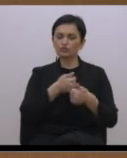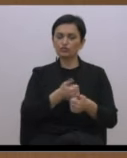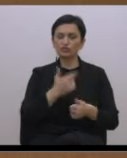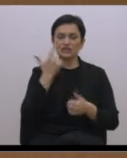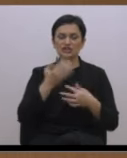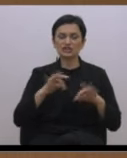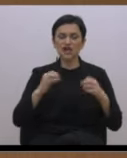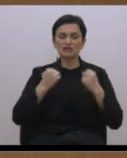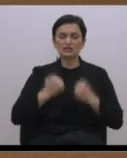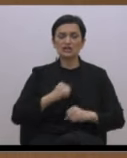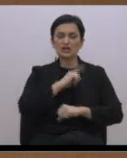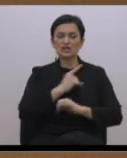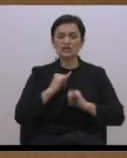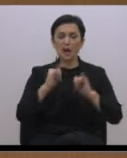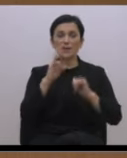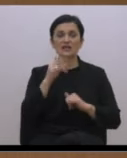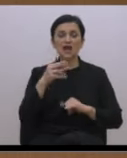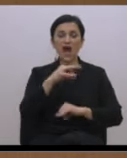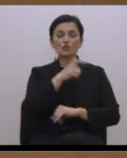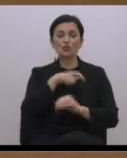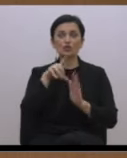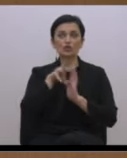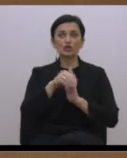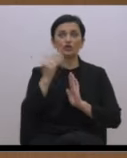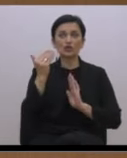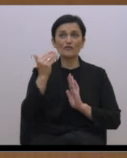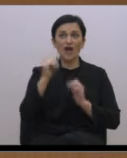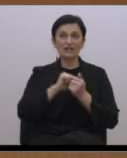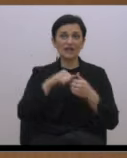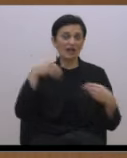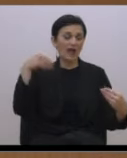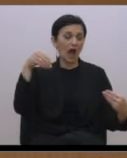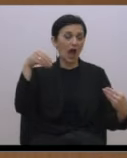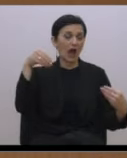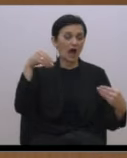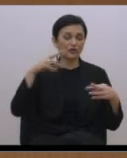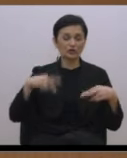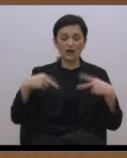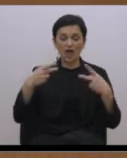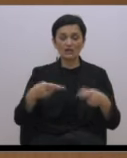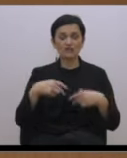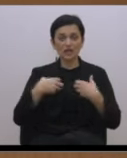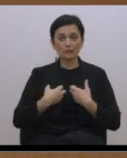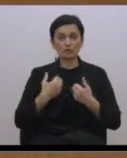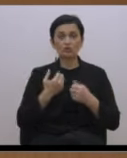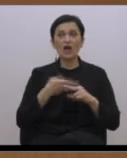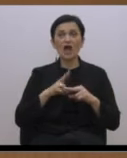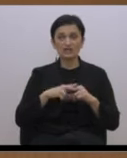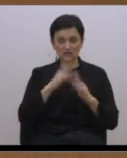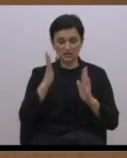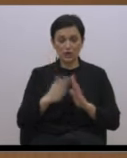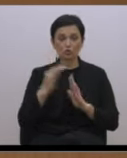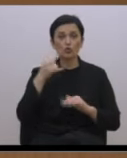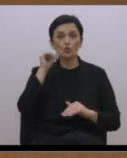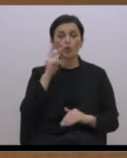დემოკრატიის განმტკიცებაში. ნატოში წევრობა, რომელიც თქვენ ფარათინა ქაღალდად აქციეთ სამწუხაროდ, ესეც საერთო ინტერესია და